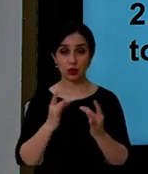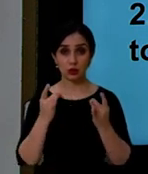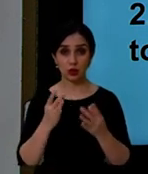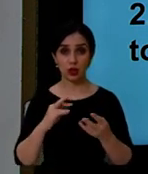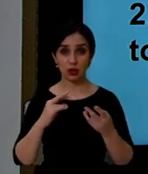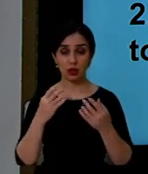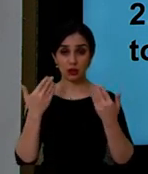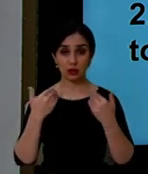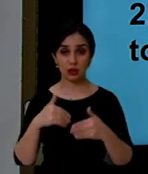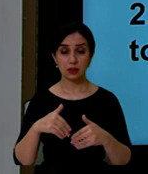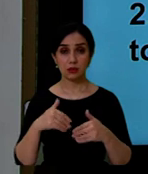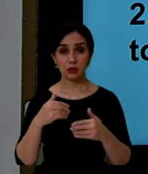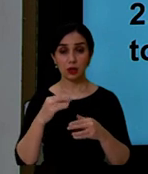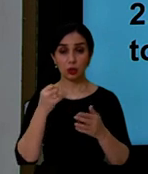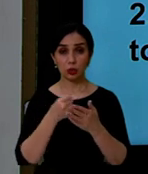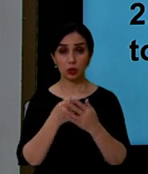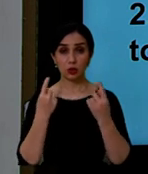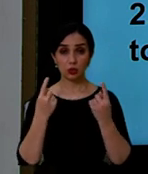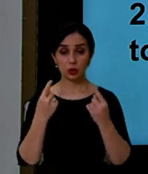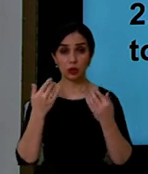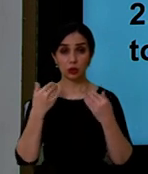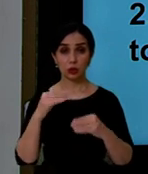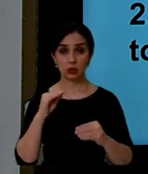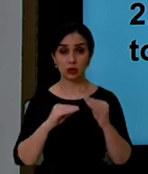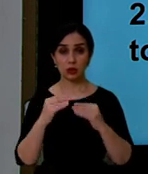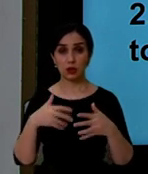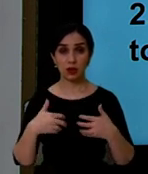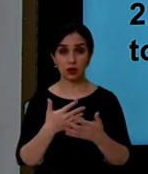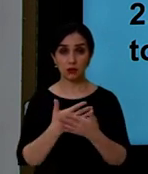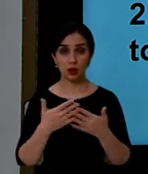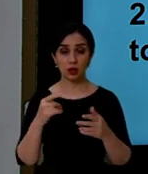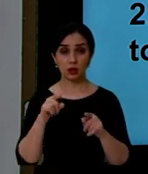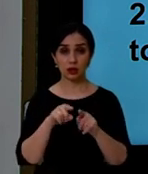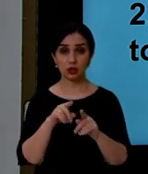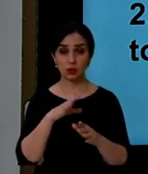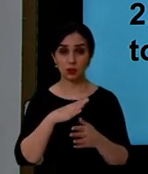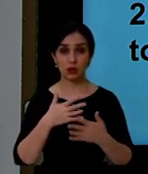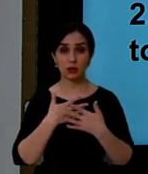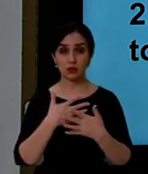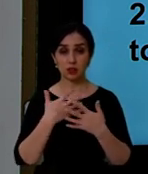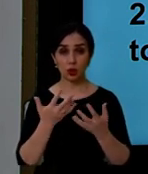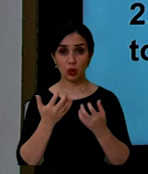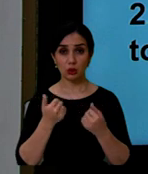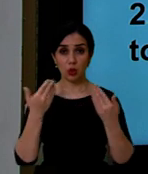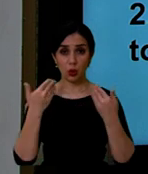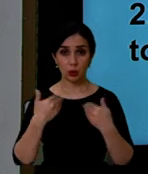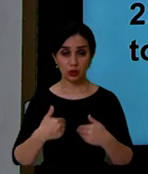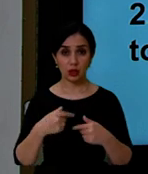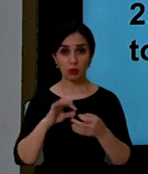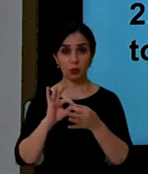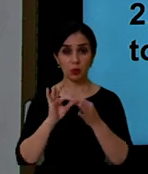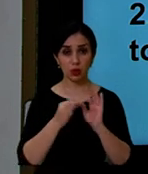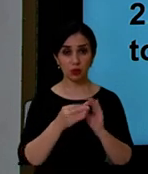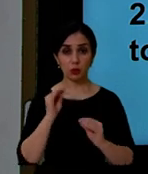sodda organizmlardan to yuksak tuzilgan hayvonlargacha nafas olish organlarining